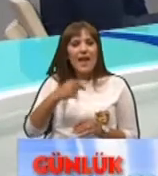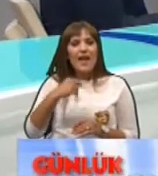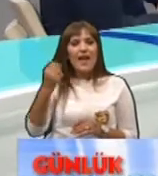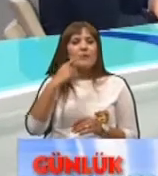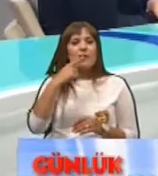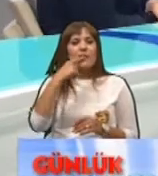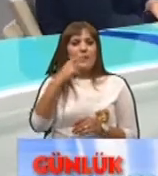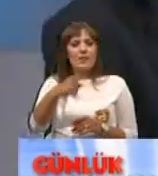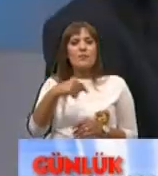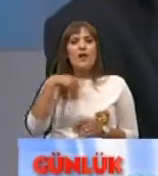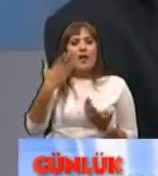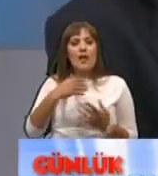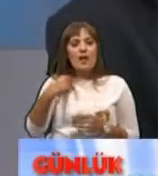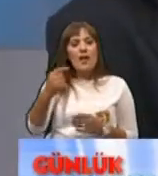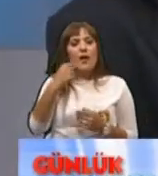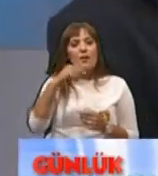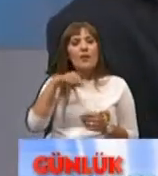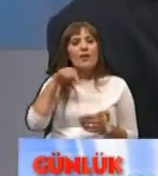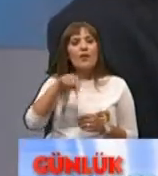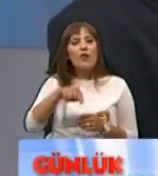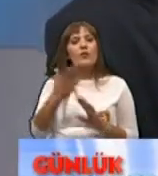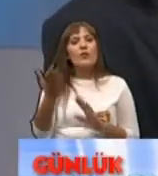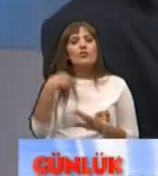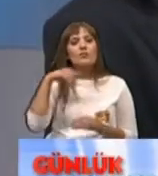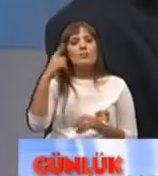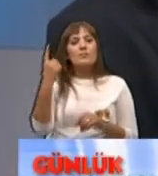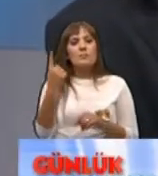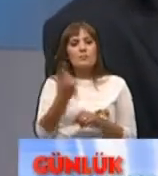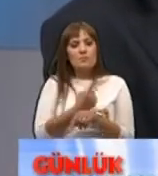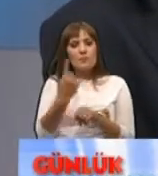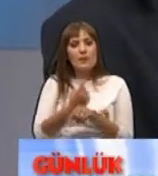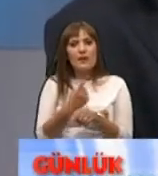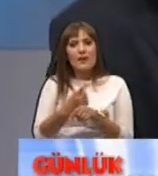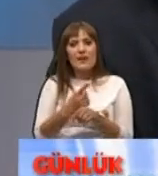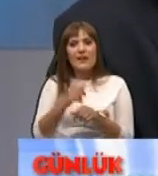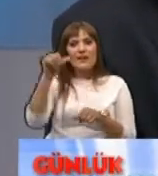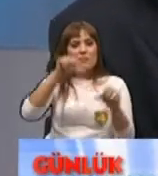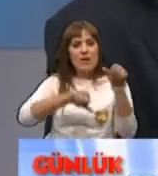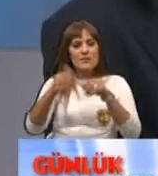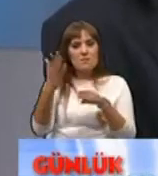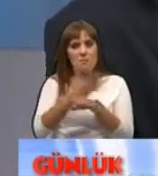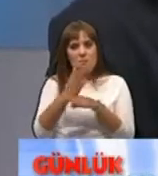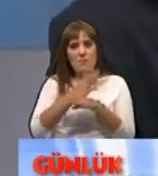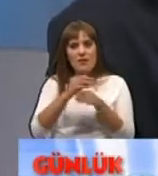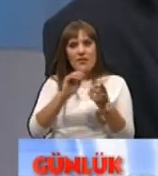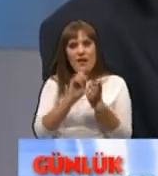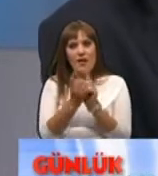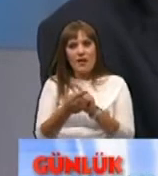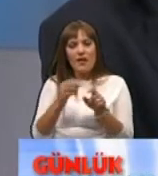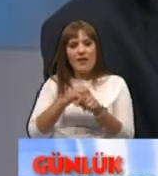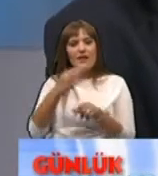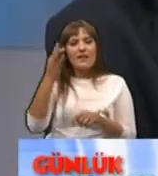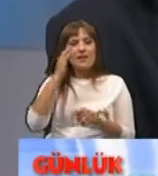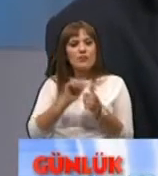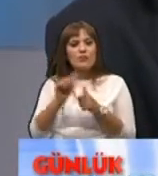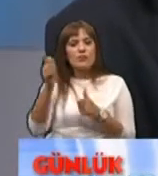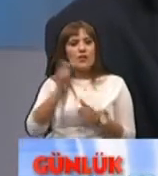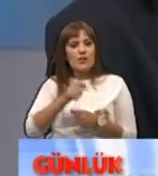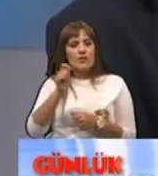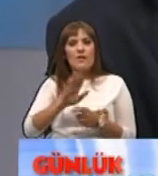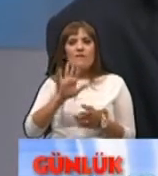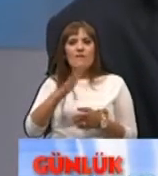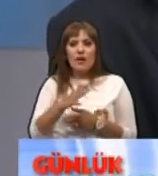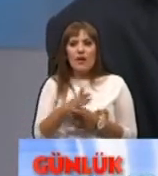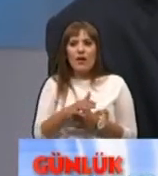dediğimiz şey. Elektrolit evet, yöntemiyle. Ondan önce ne bileyim kimyasal maddelerle işte kılla uzaklaştırmak